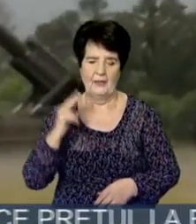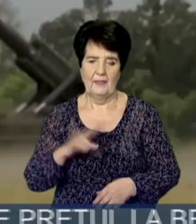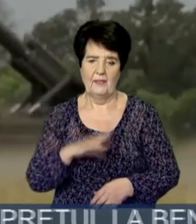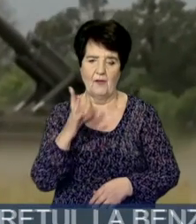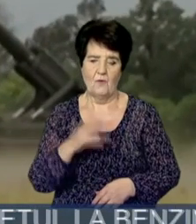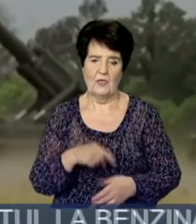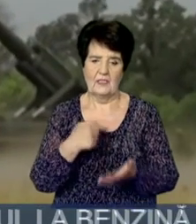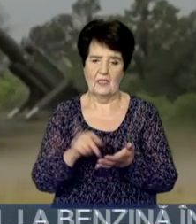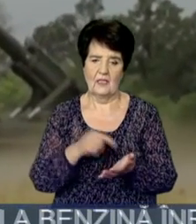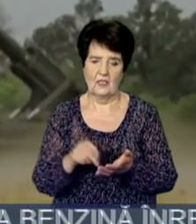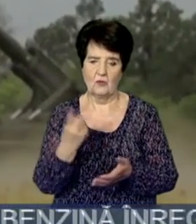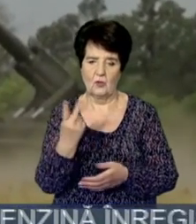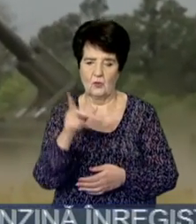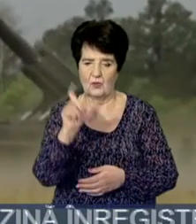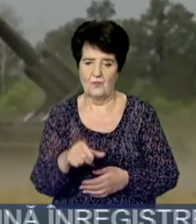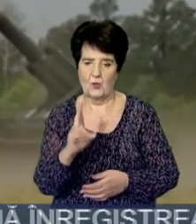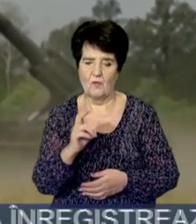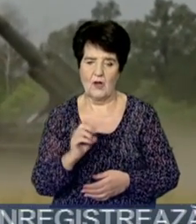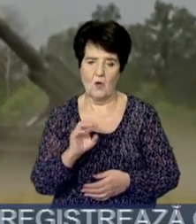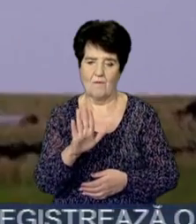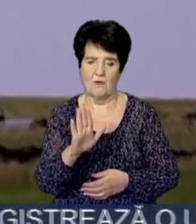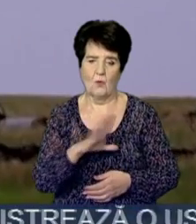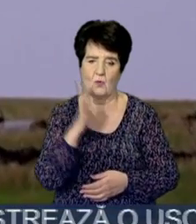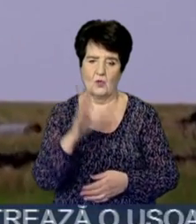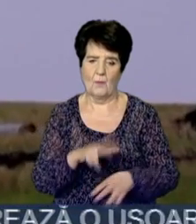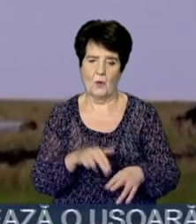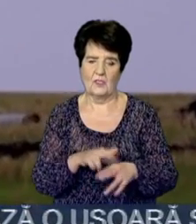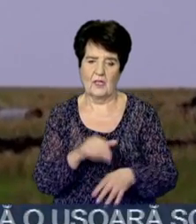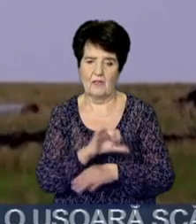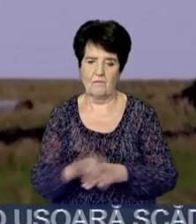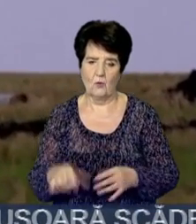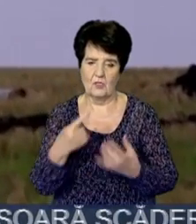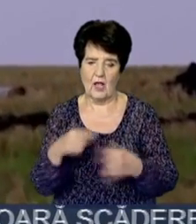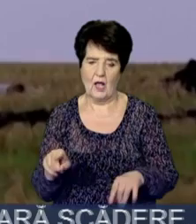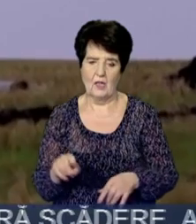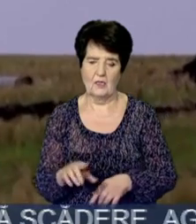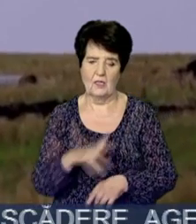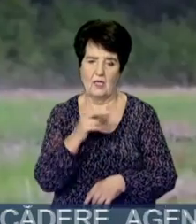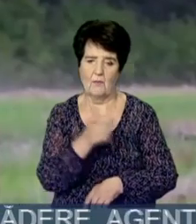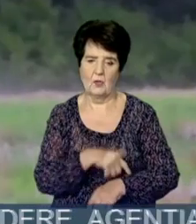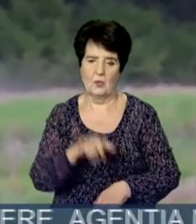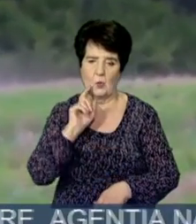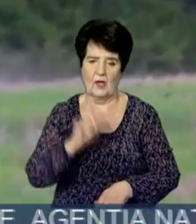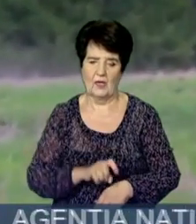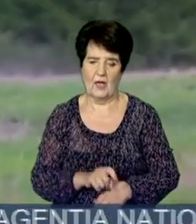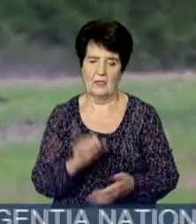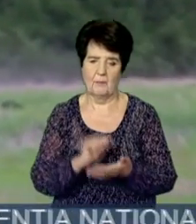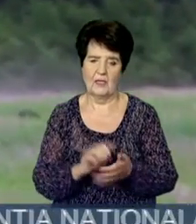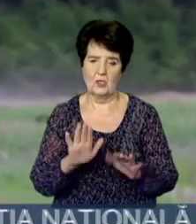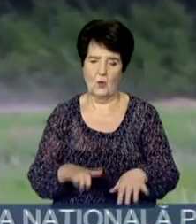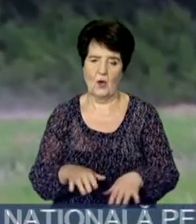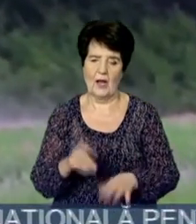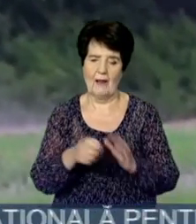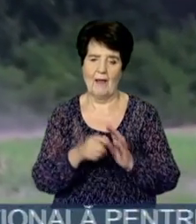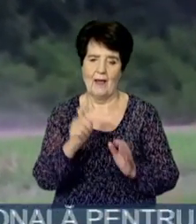pe trădătorii Andrii Rishkov și Alexei Kovalev, unul un fost polițist de front, iar celălalt un fost deputat ucrainean. Presa locală din